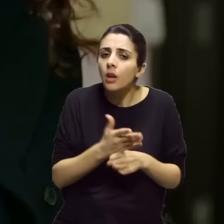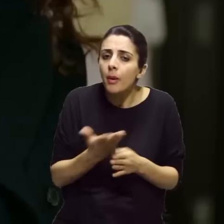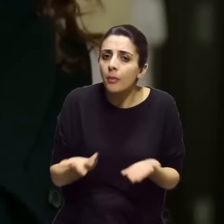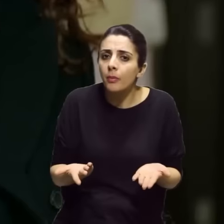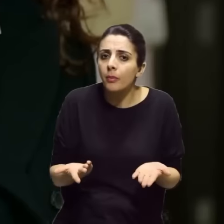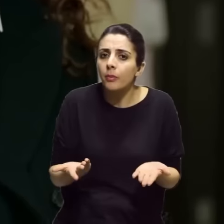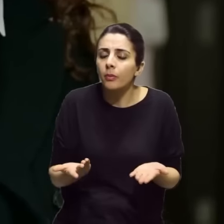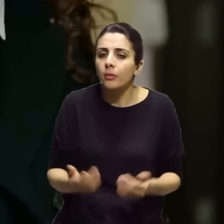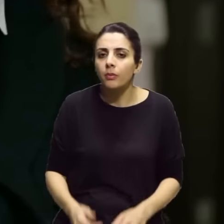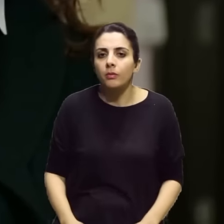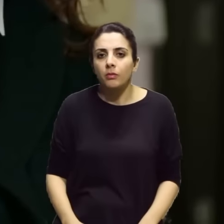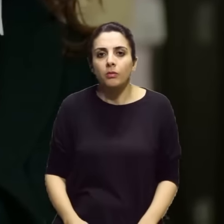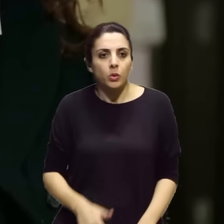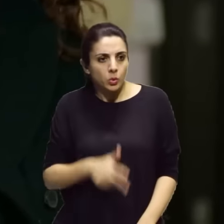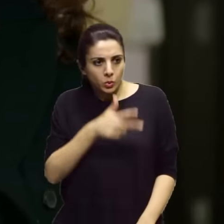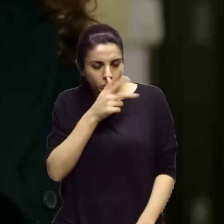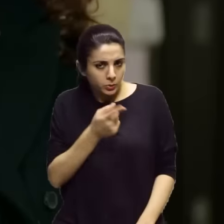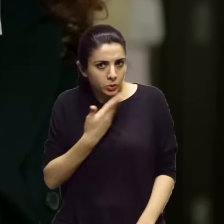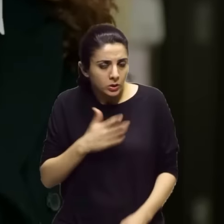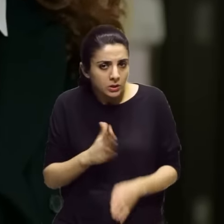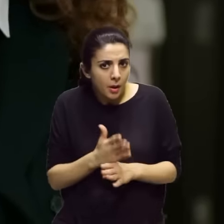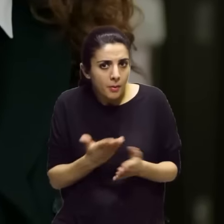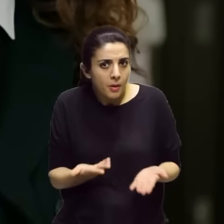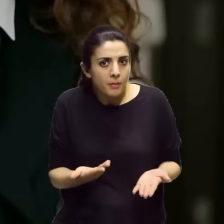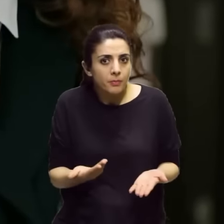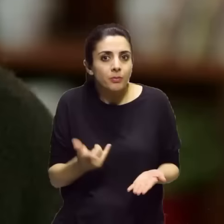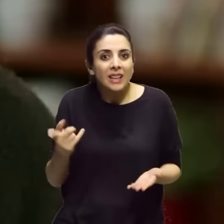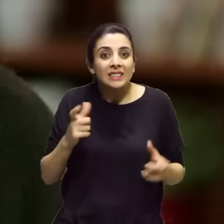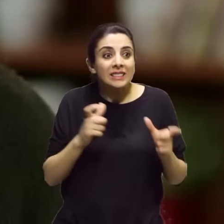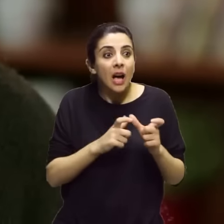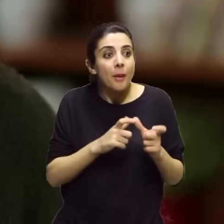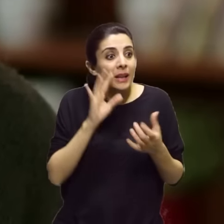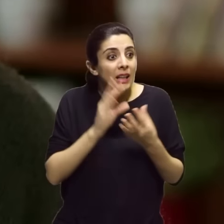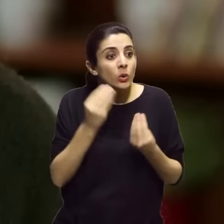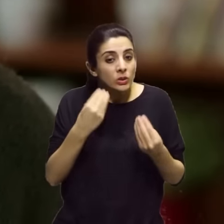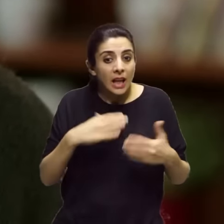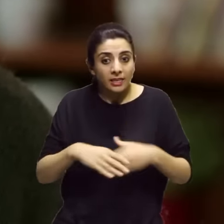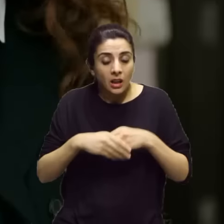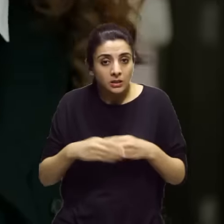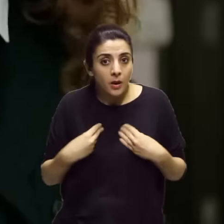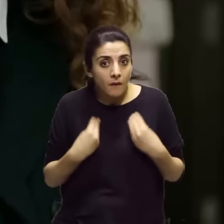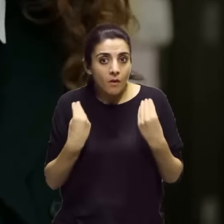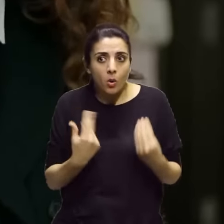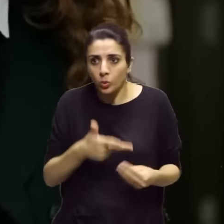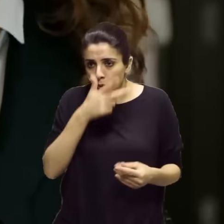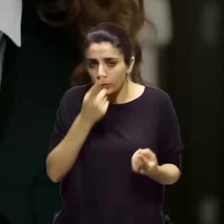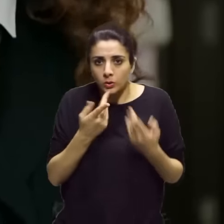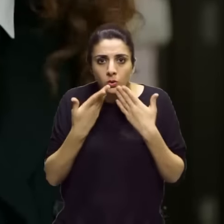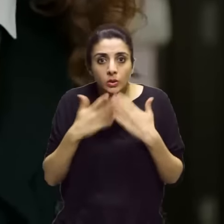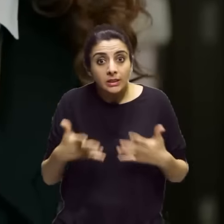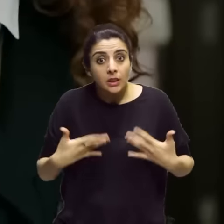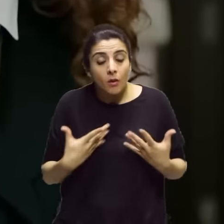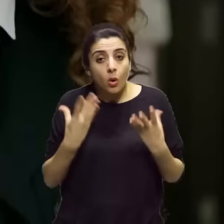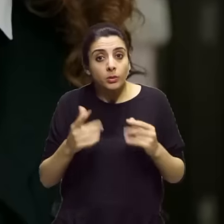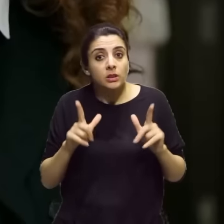böyle? Ya niye üzülüyor ki Fahriyeciğim? Yani ben onu Sabri gibi düzgün bir insanla tanıştırıyorum. Ne var bunda üzülecek?